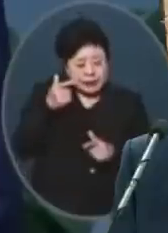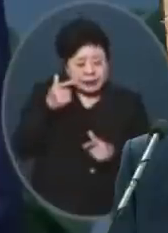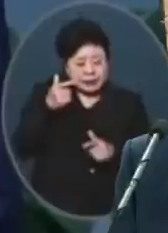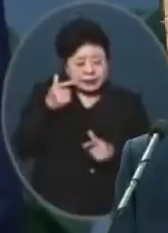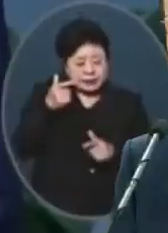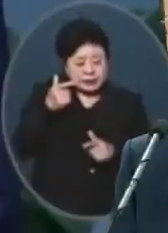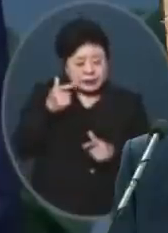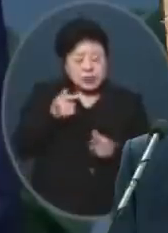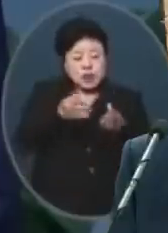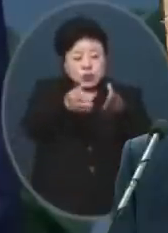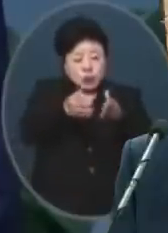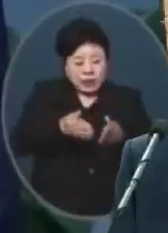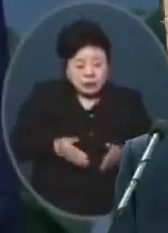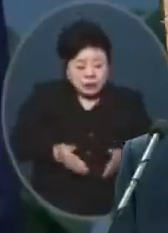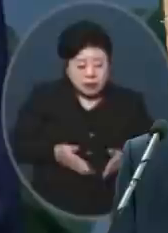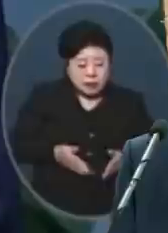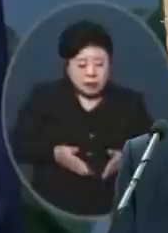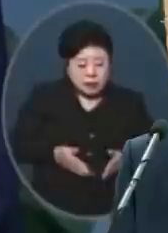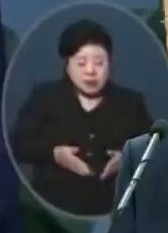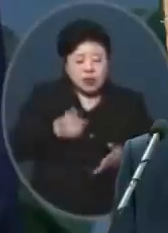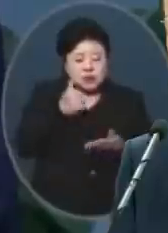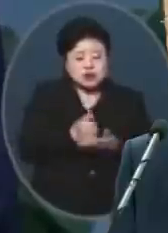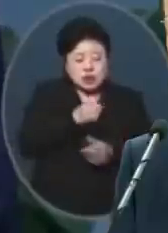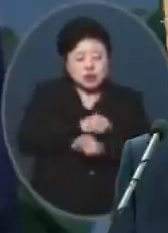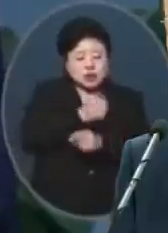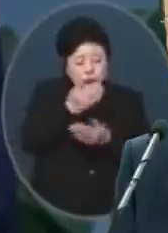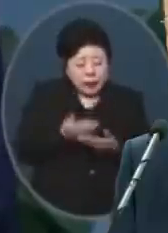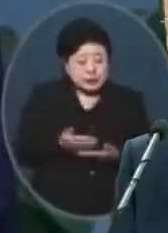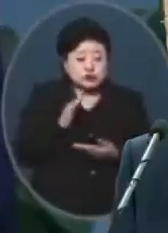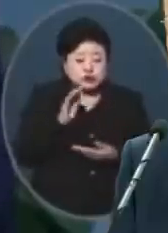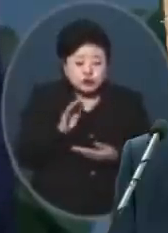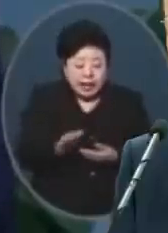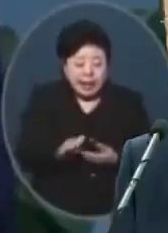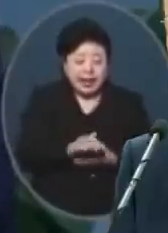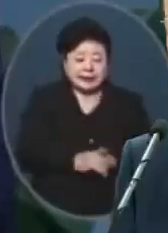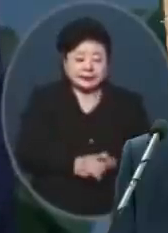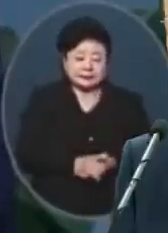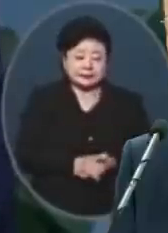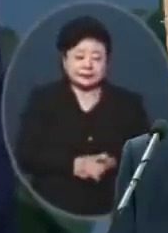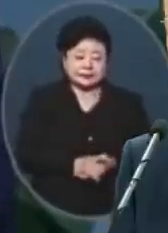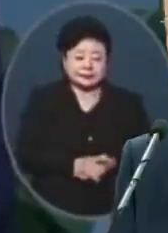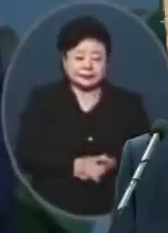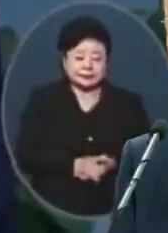예수님을 통해서 죄가 용서받고 난 다음에